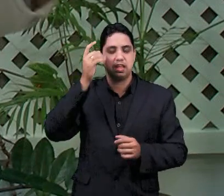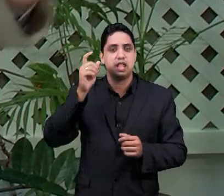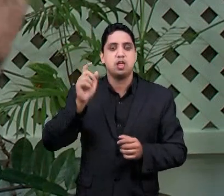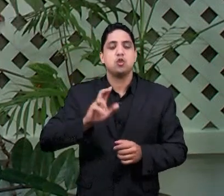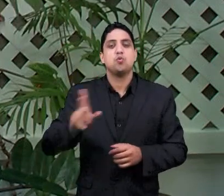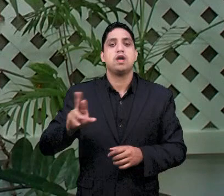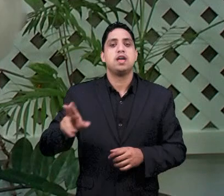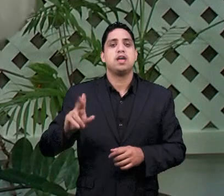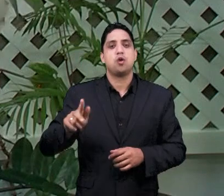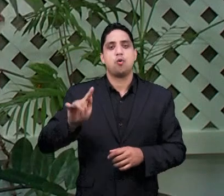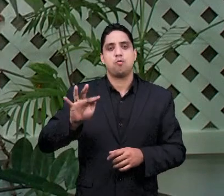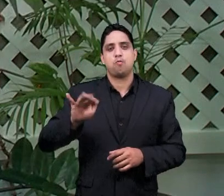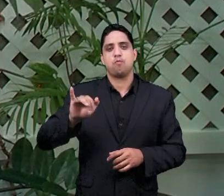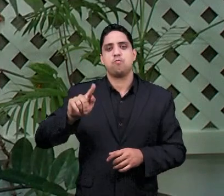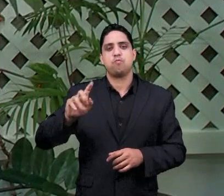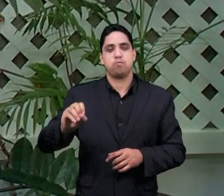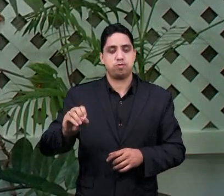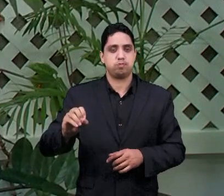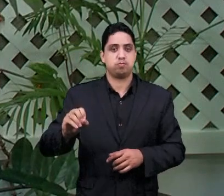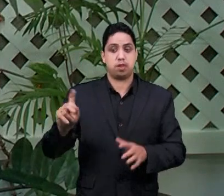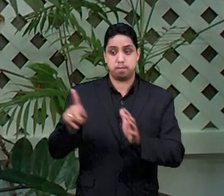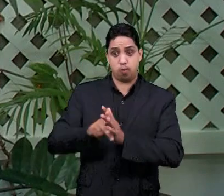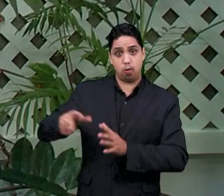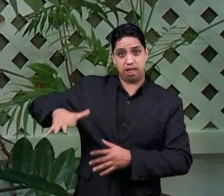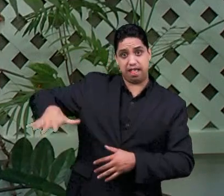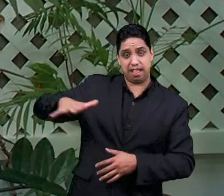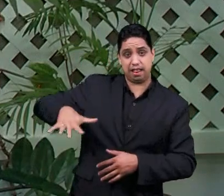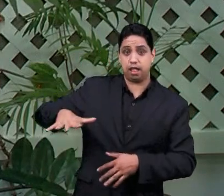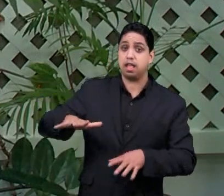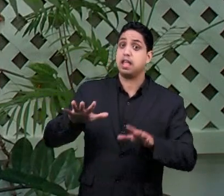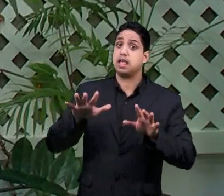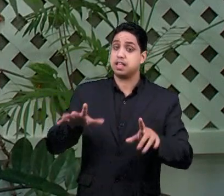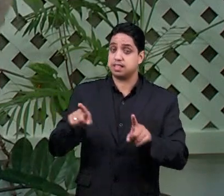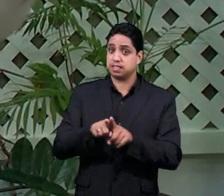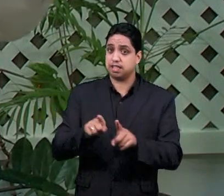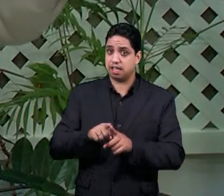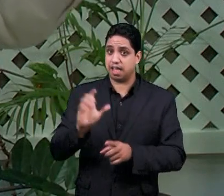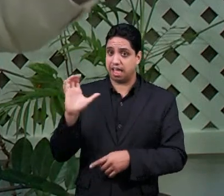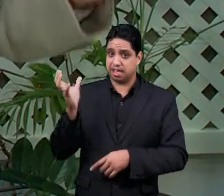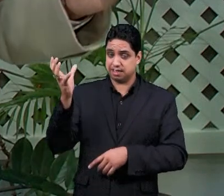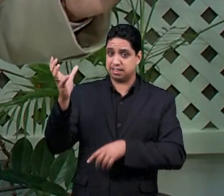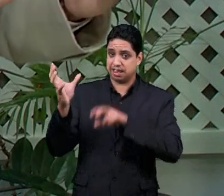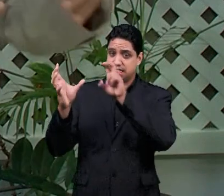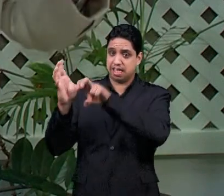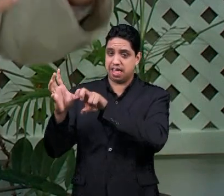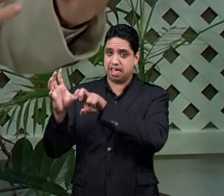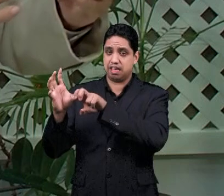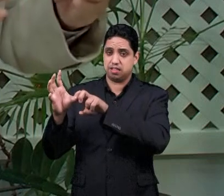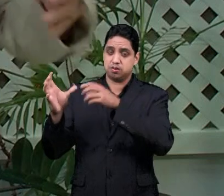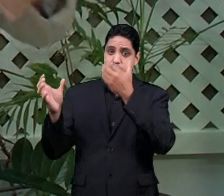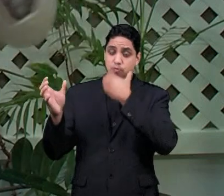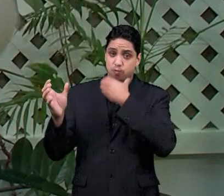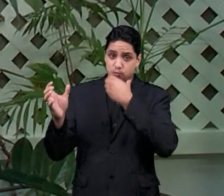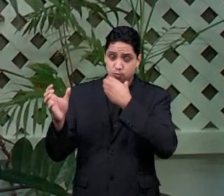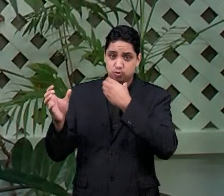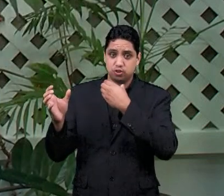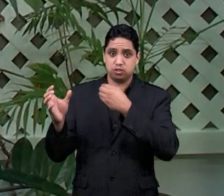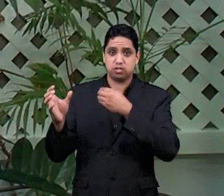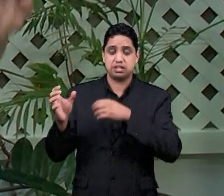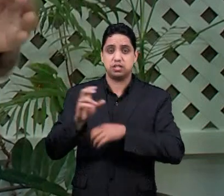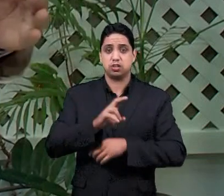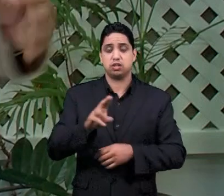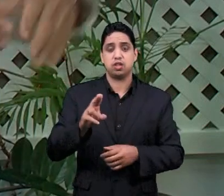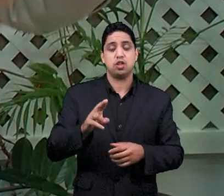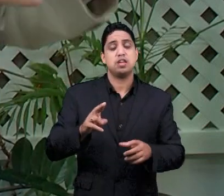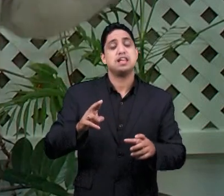et pas seulement le figuier qui était propre de cette région. D'ailleurs, quand on parle de figuier, de